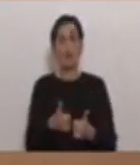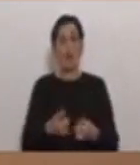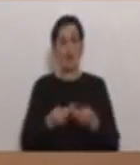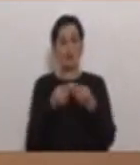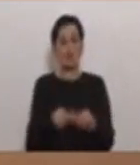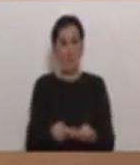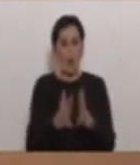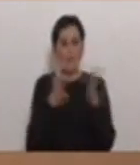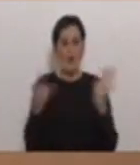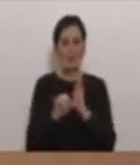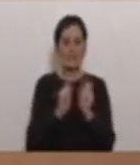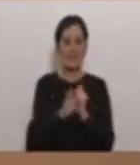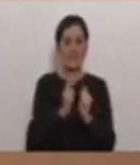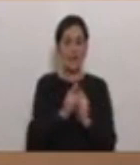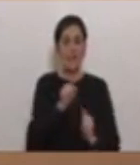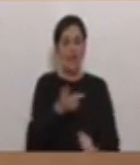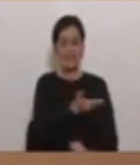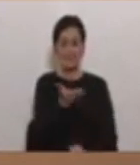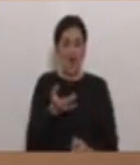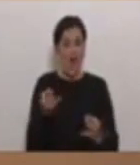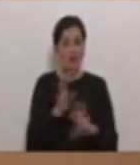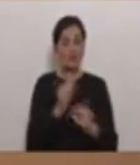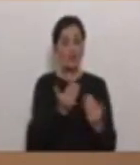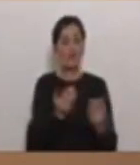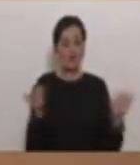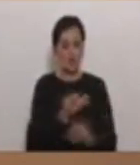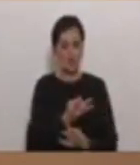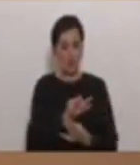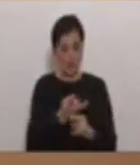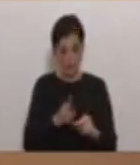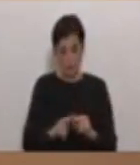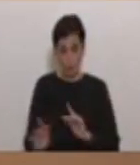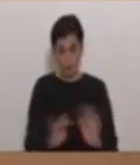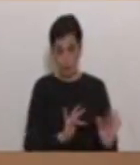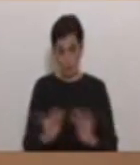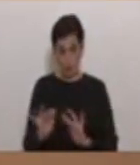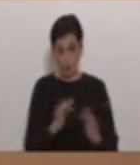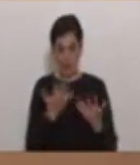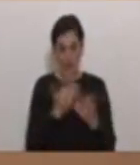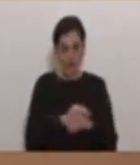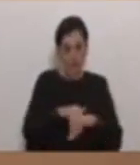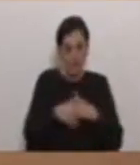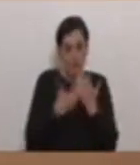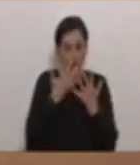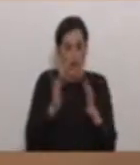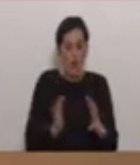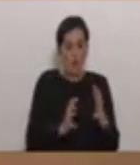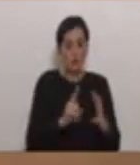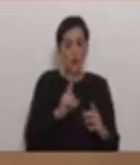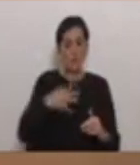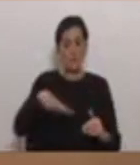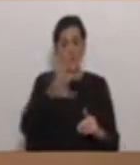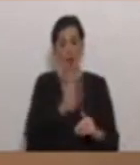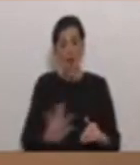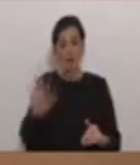მეტ ინვესტიციას, მაგრამ თქვენ ეს არ გჭირდებათ, თქვენ გჭირდებათ ის პროცესი და ხელს იქფთ იმაზე, რაც დღეს ქვეყანაში, რომ საქართველოს დასავლეთს და რუსეთს